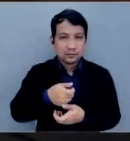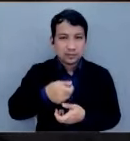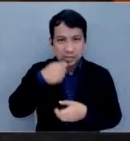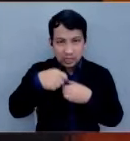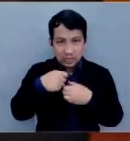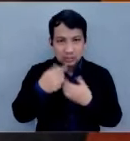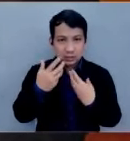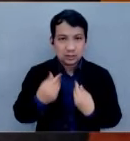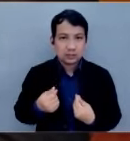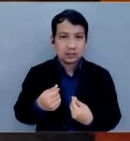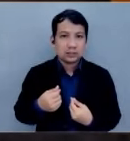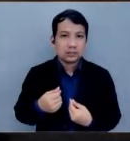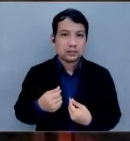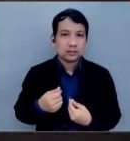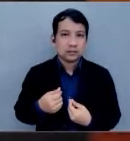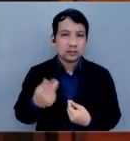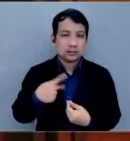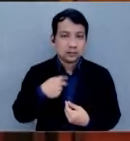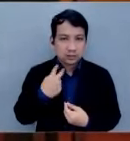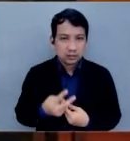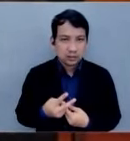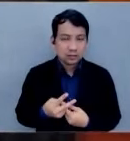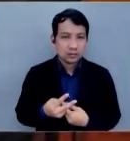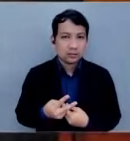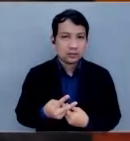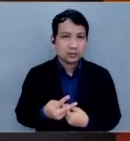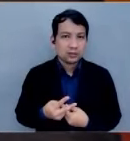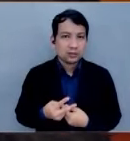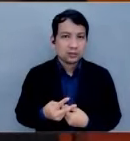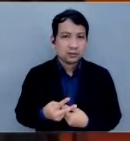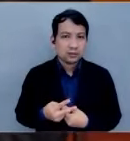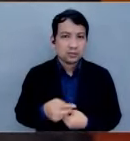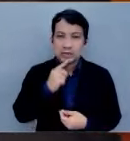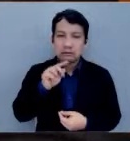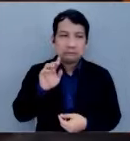yung, meron ding boses, pero pag bumirit ako,